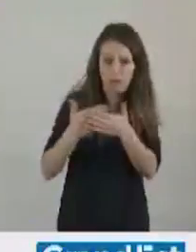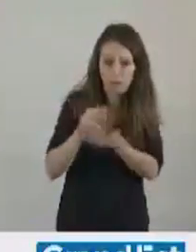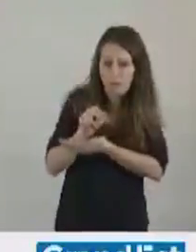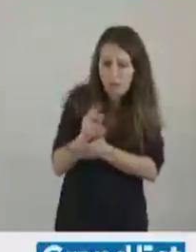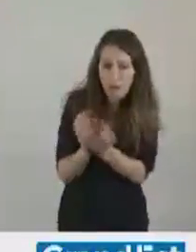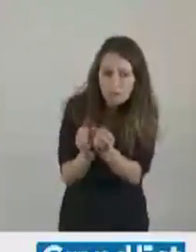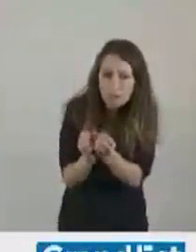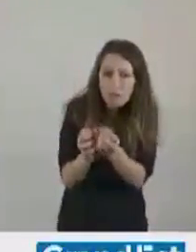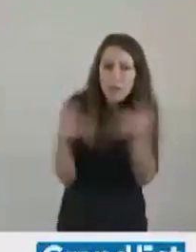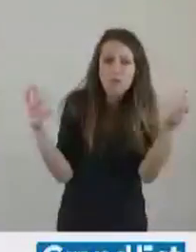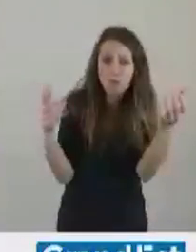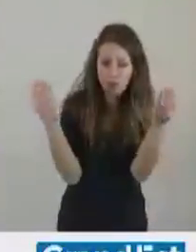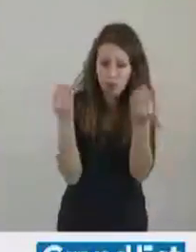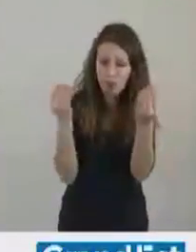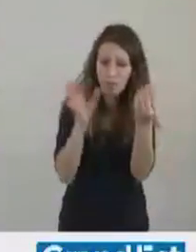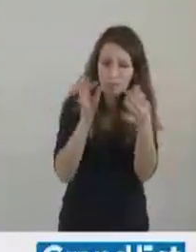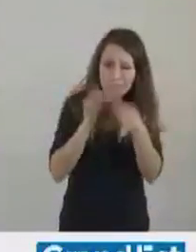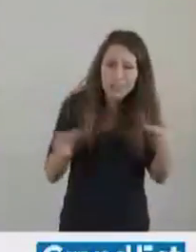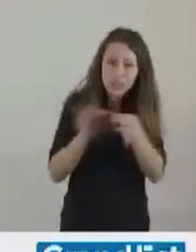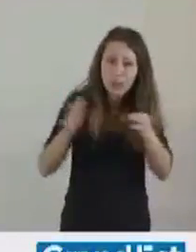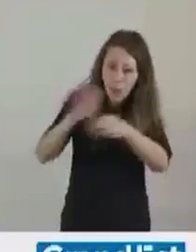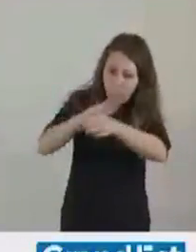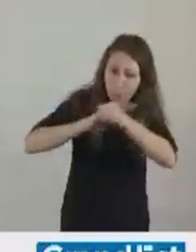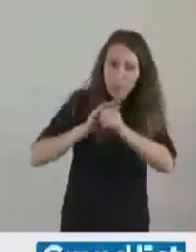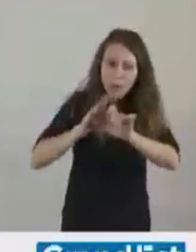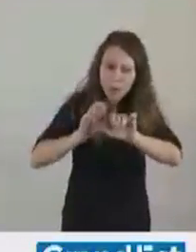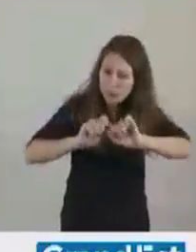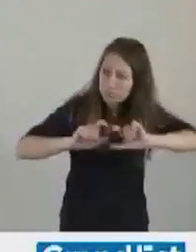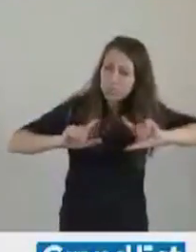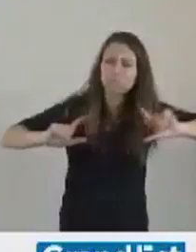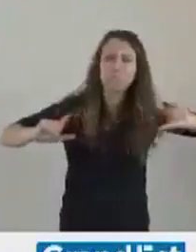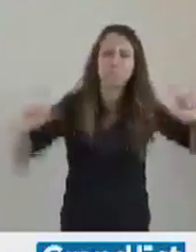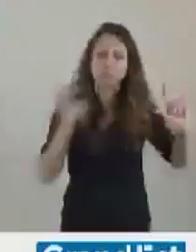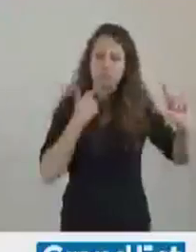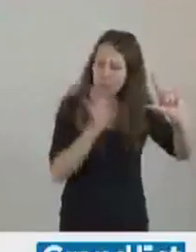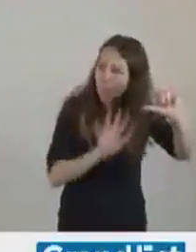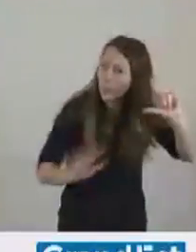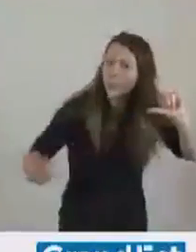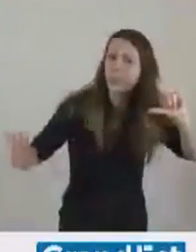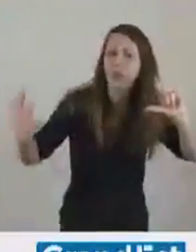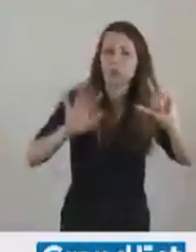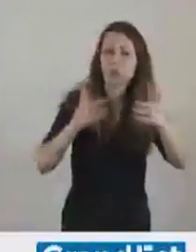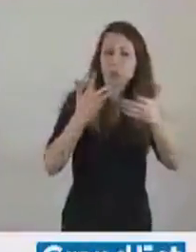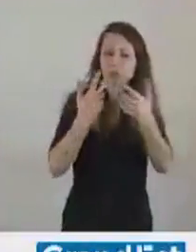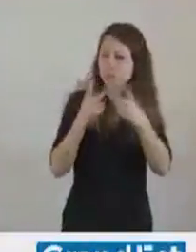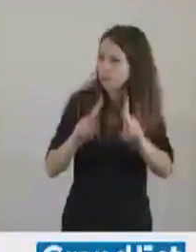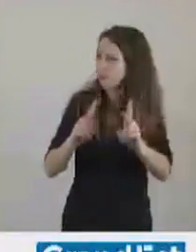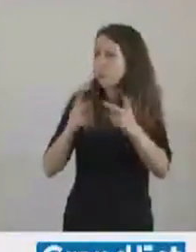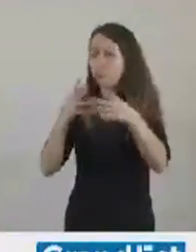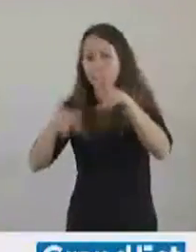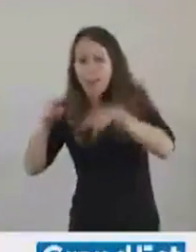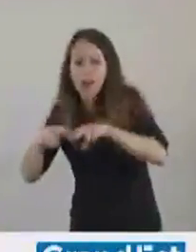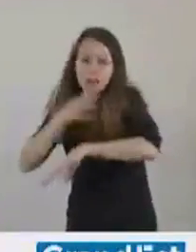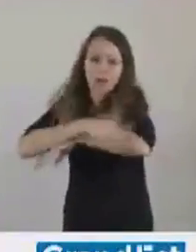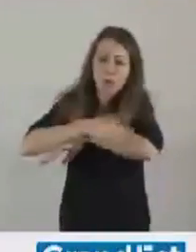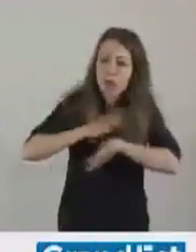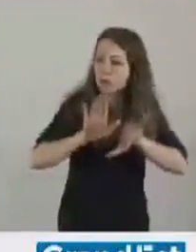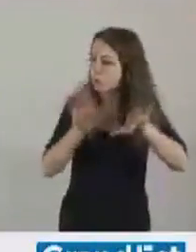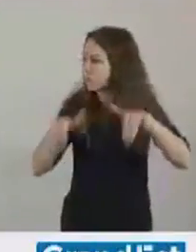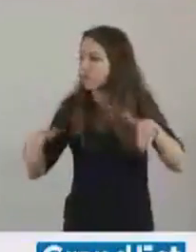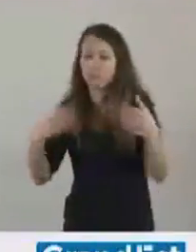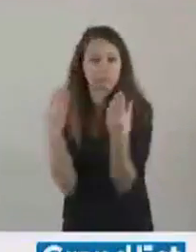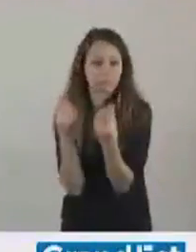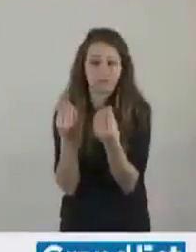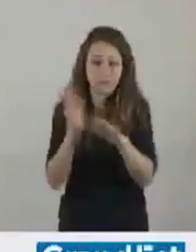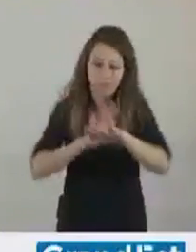développer sur tout notre territoire, en profondeur, partout, dans toutes nos vallées, dans toutes nos campagnes, chère Christine, toi